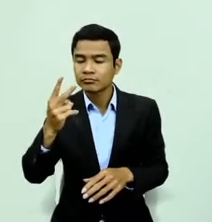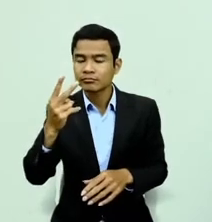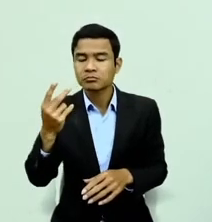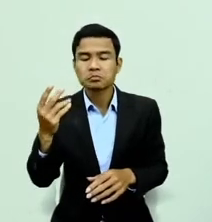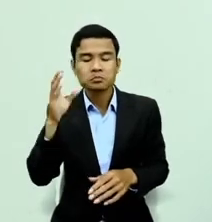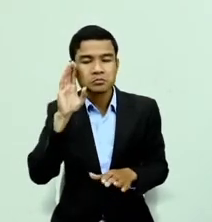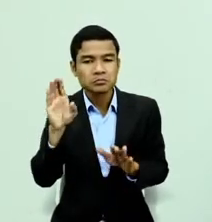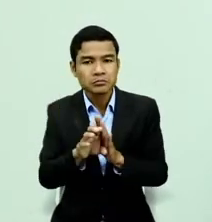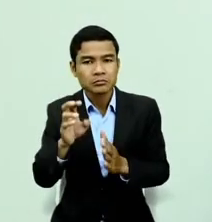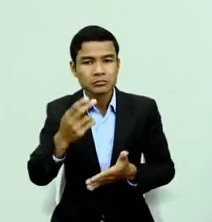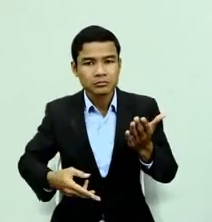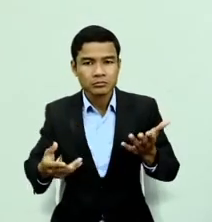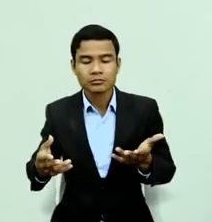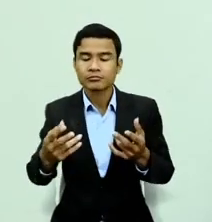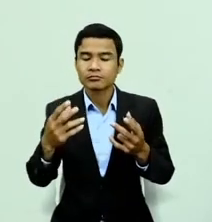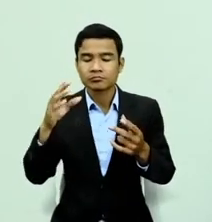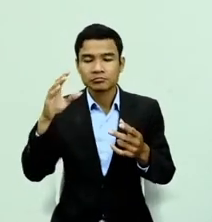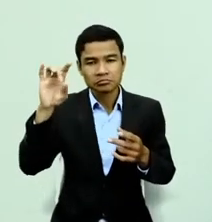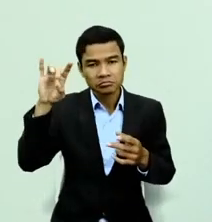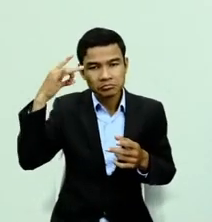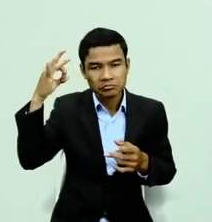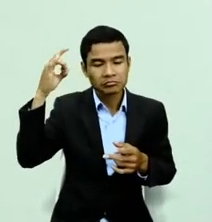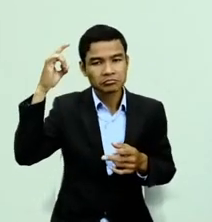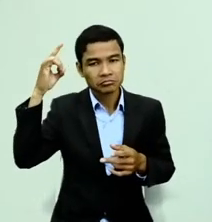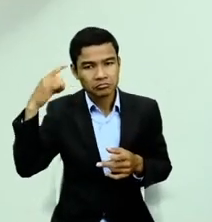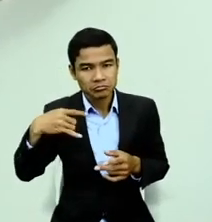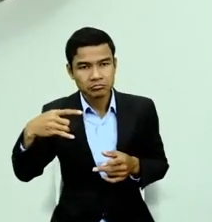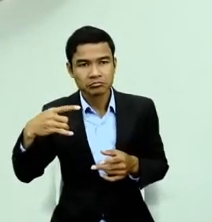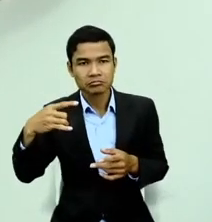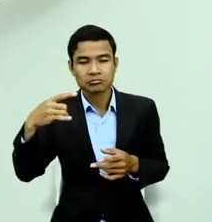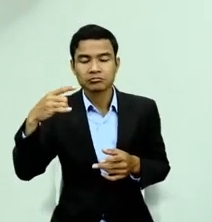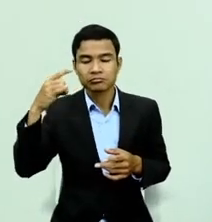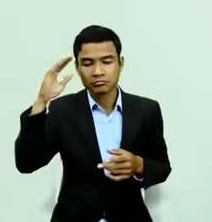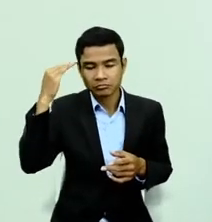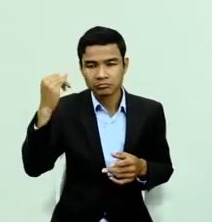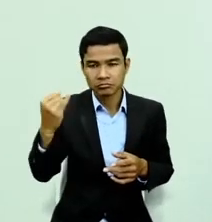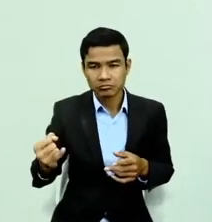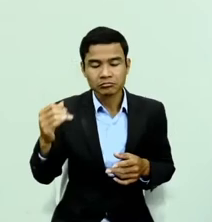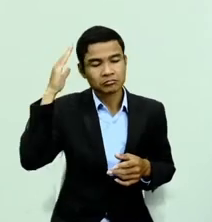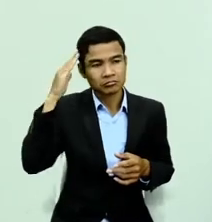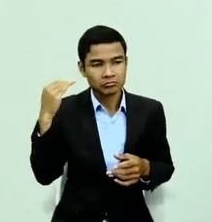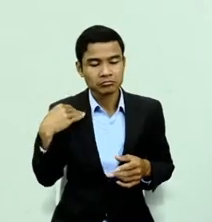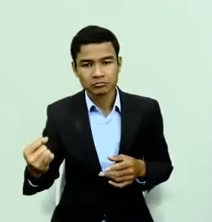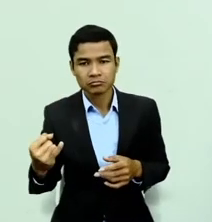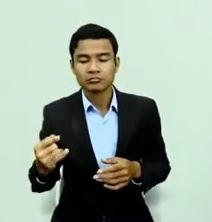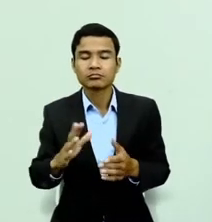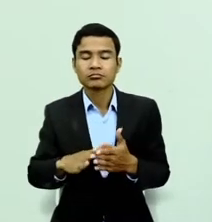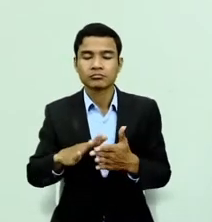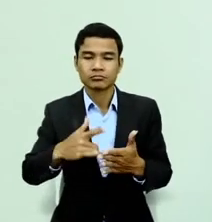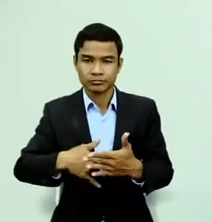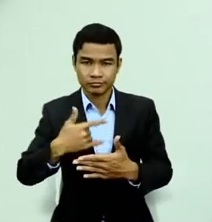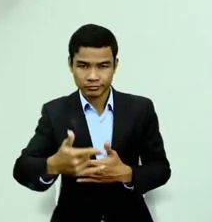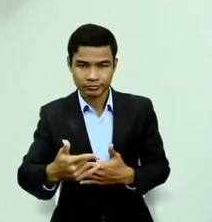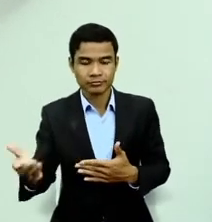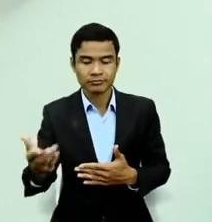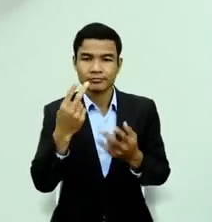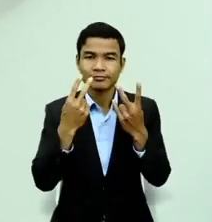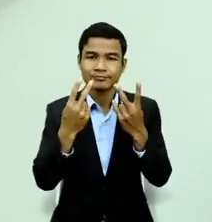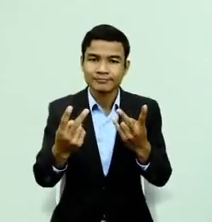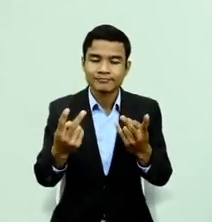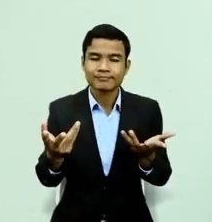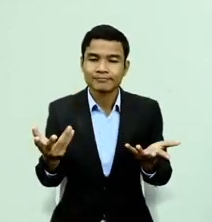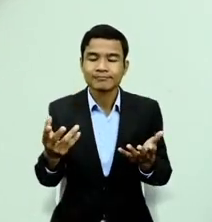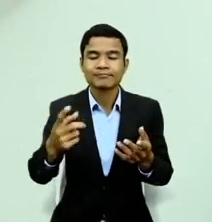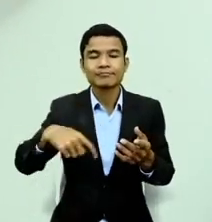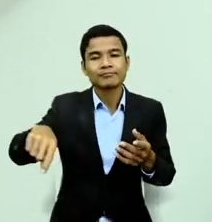cha miền khơi pu minh khmer pro khmer say cha và tọt mao tiết con mơ tiết hà